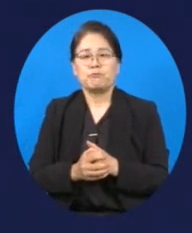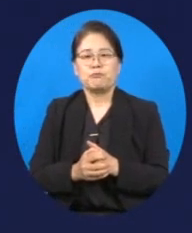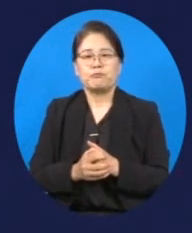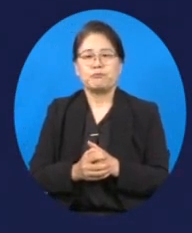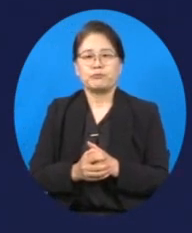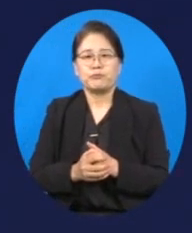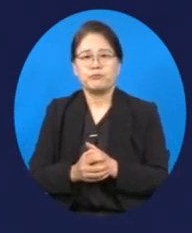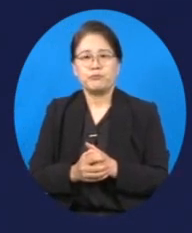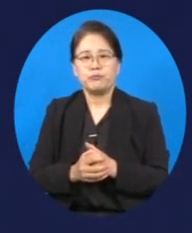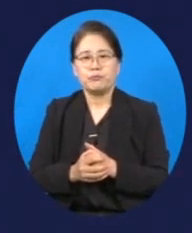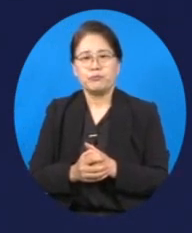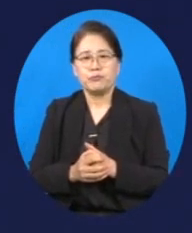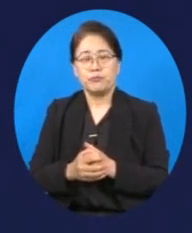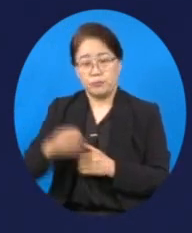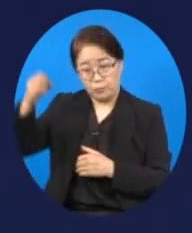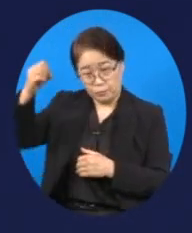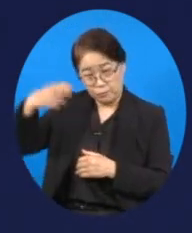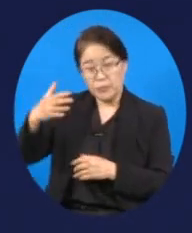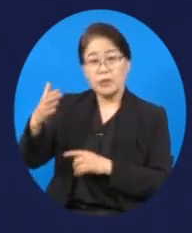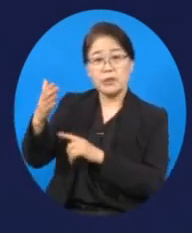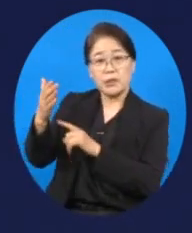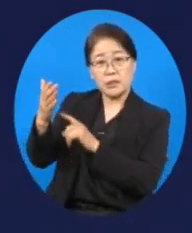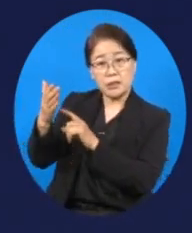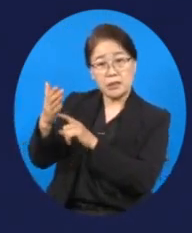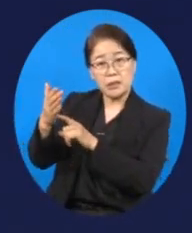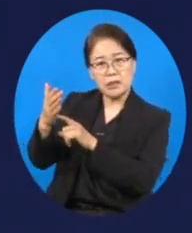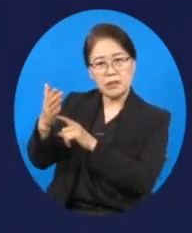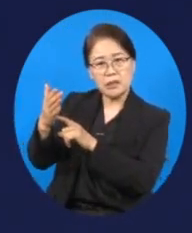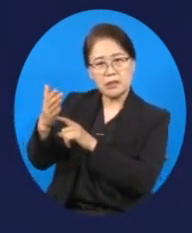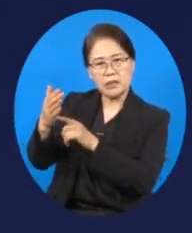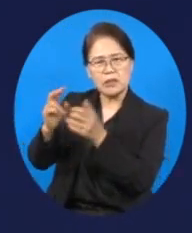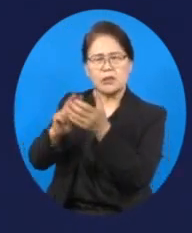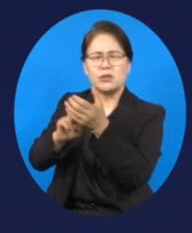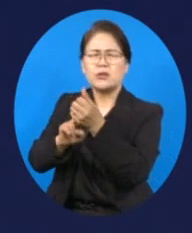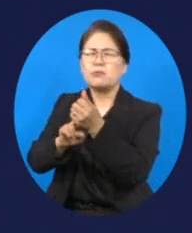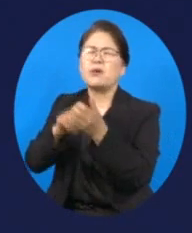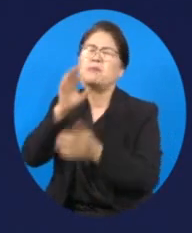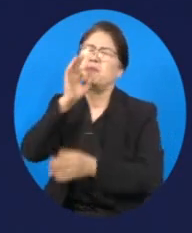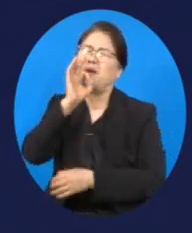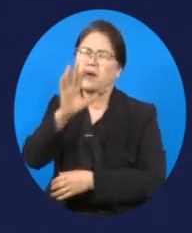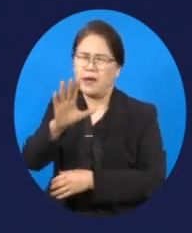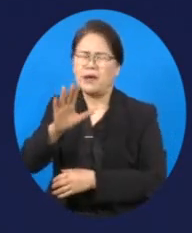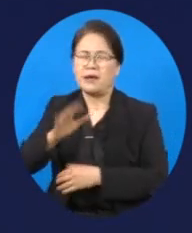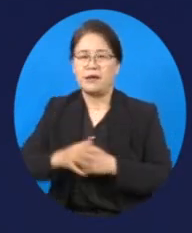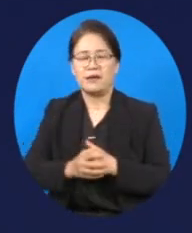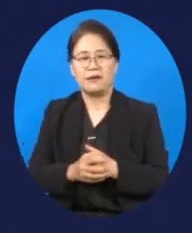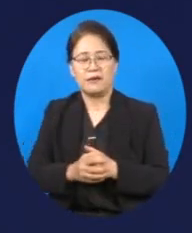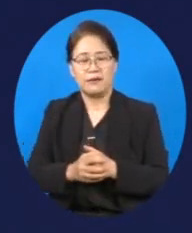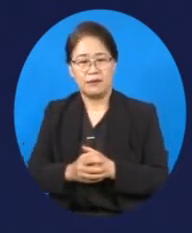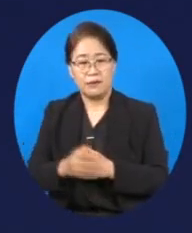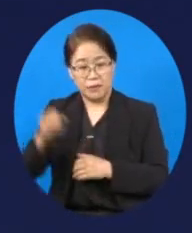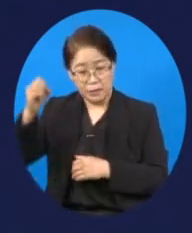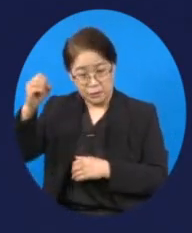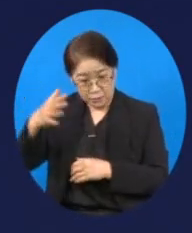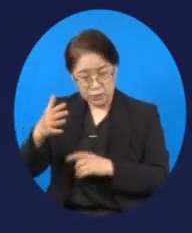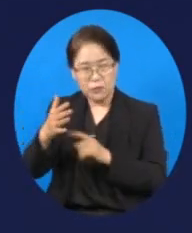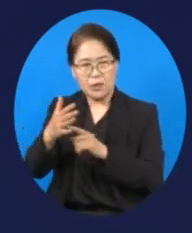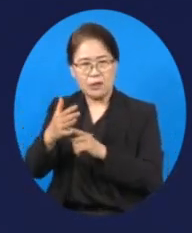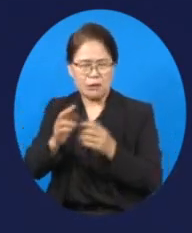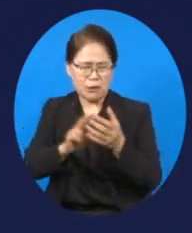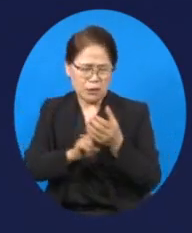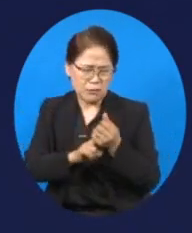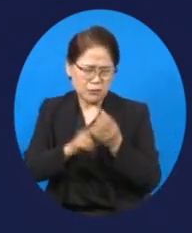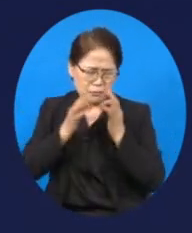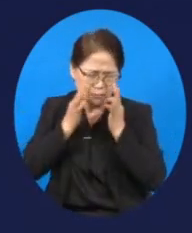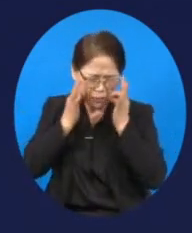그런데 여러분이 빛이라고 하는 것은 있잖아요 숨겨질 수가 없다는 거예요 빛은요 내가 아무리 감추려고